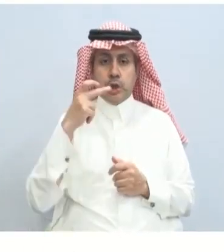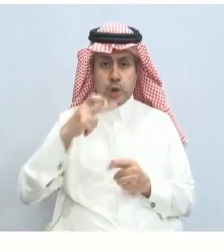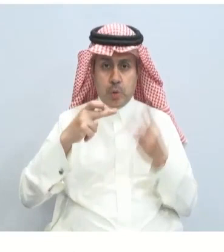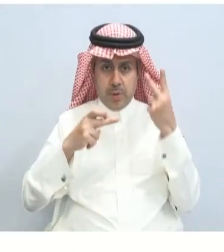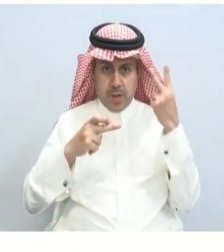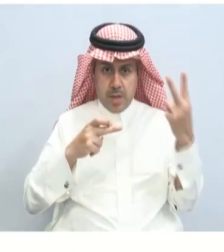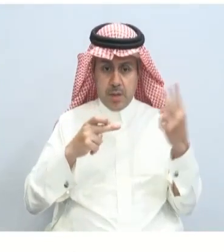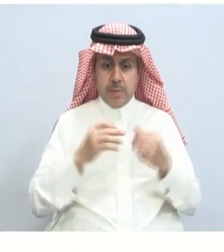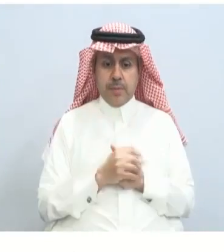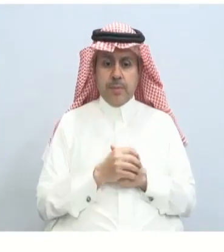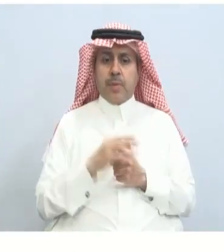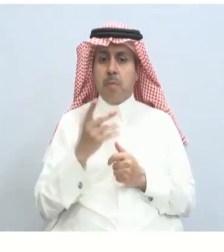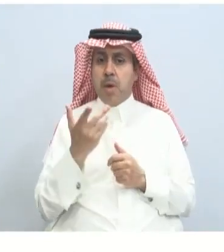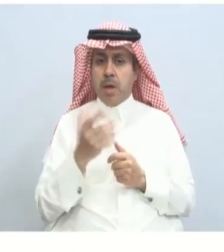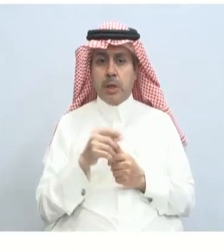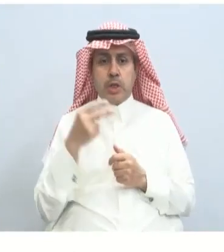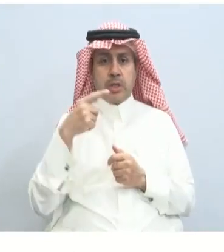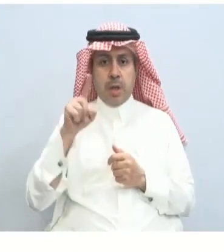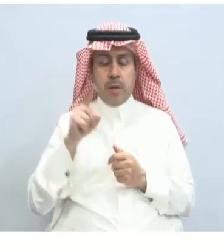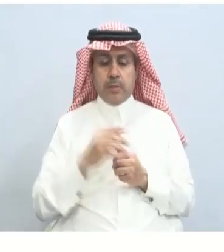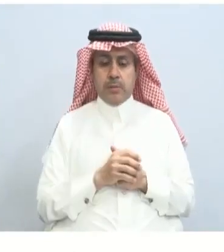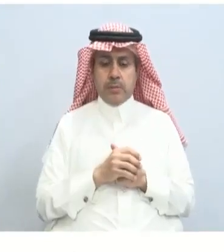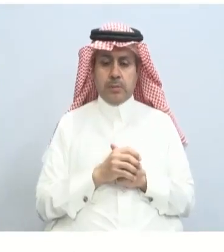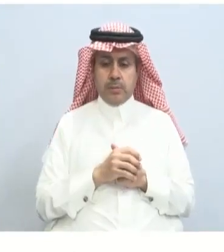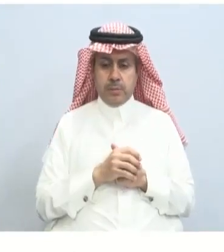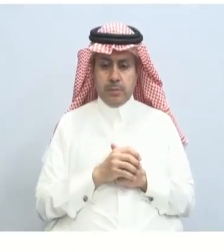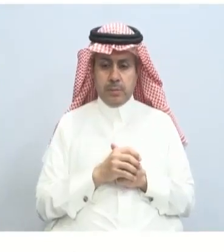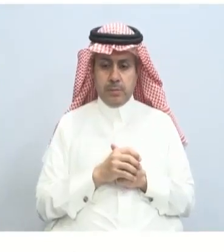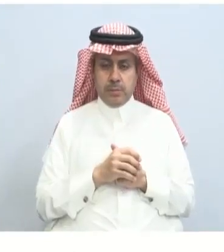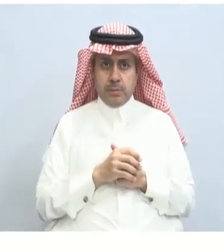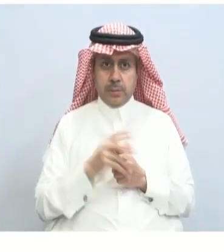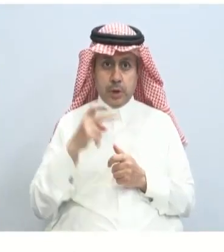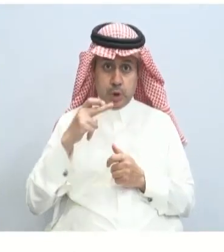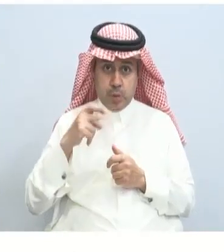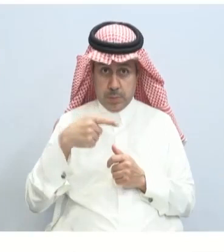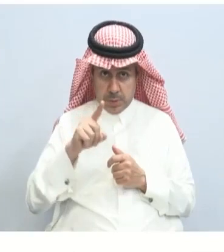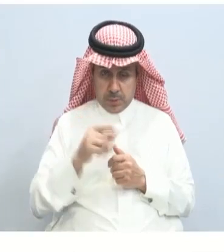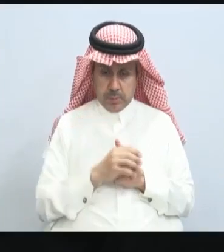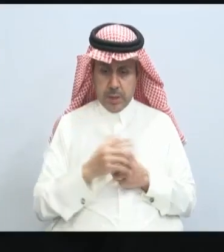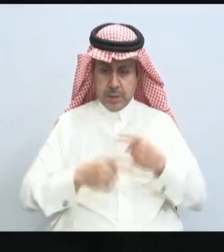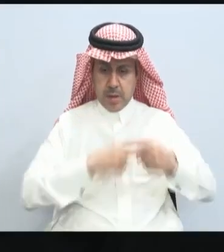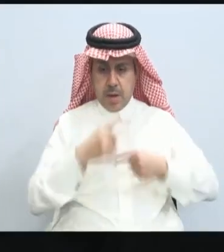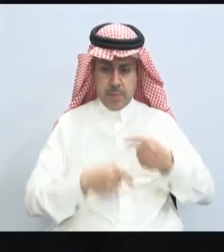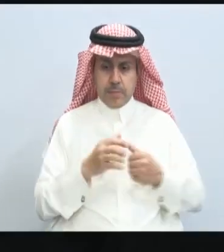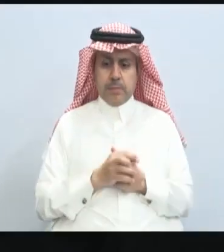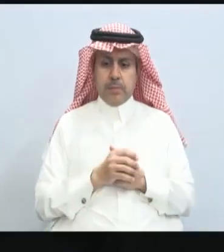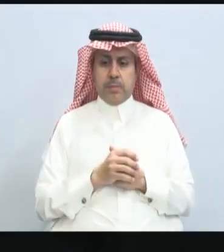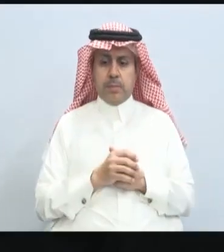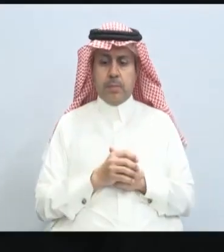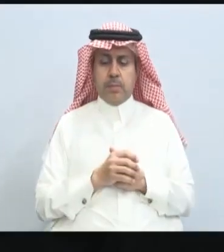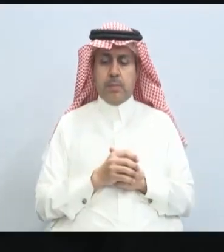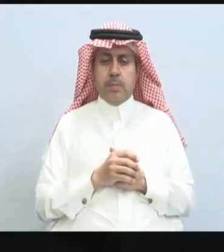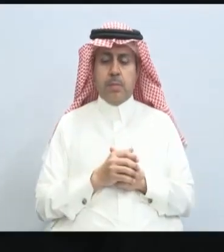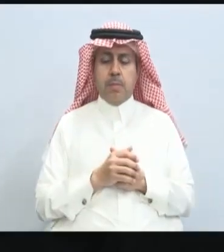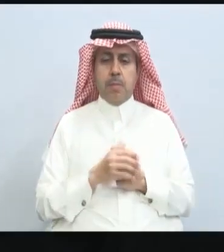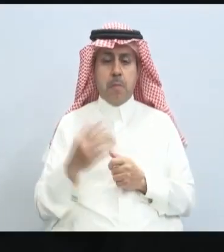اشوف ما هي الاجابه الصحيحه كمؤشر لي الاجابه الصحيحه دائما الساين والكوساين يكون لهم نفس المقام دائما